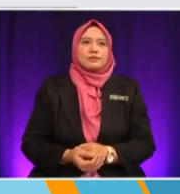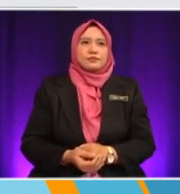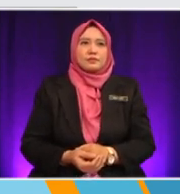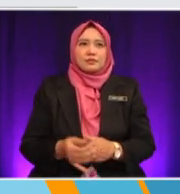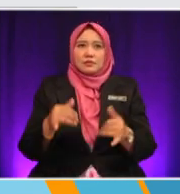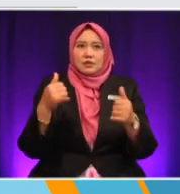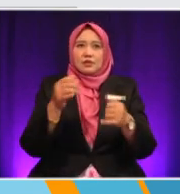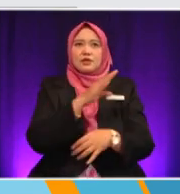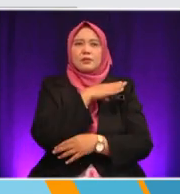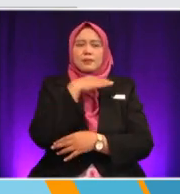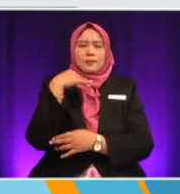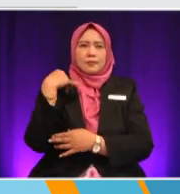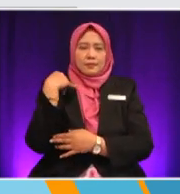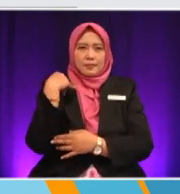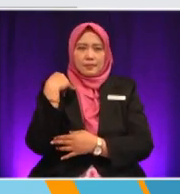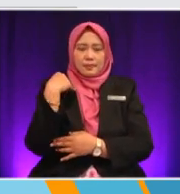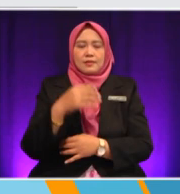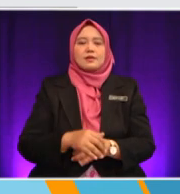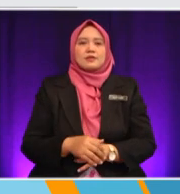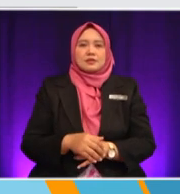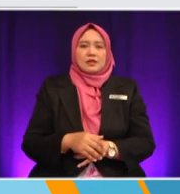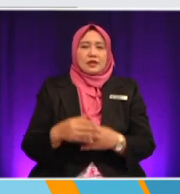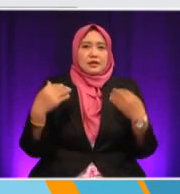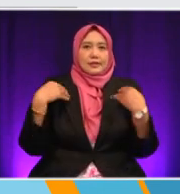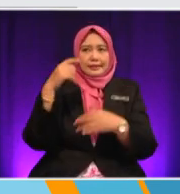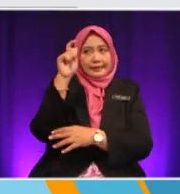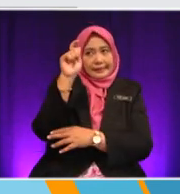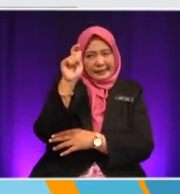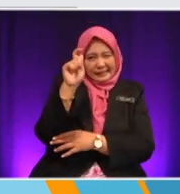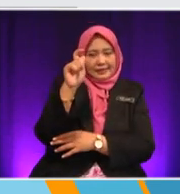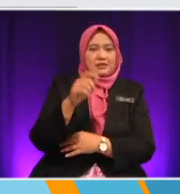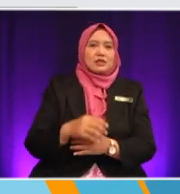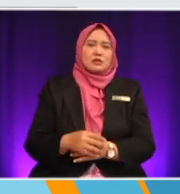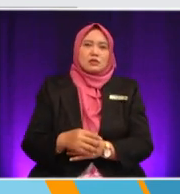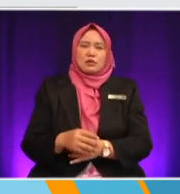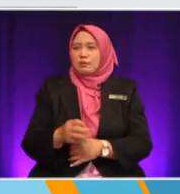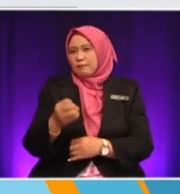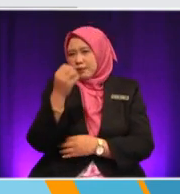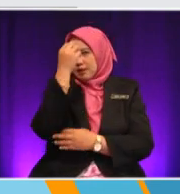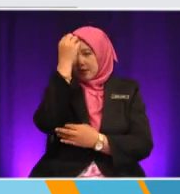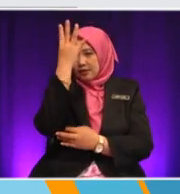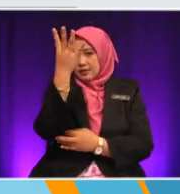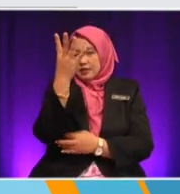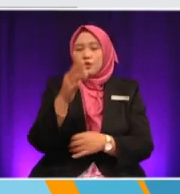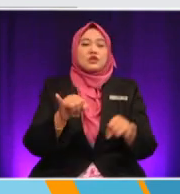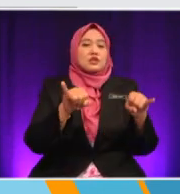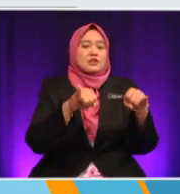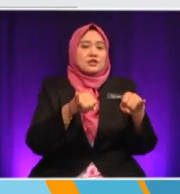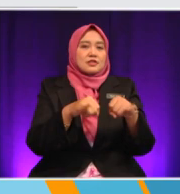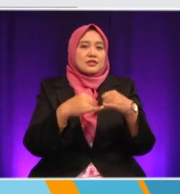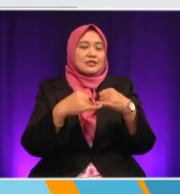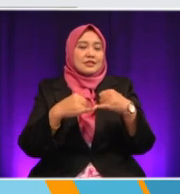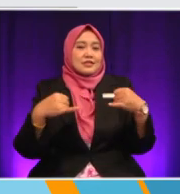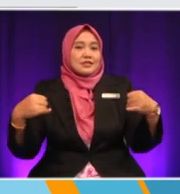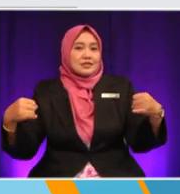X di tengah ada X di tengah dan soalnya dia berdasarkan Raja nyata kainnya tekan jenis ancaman